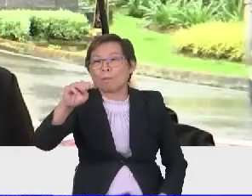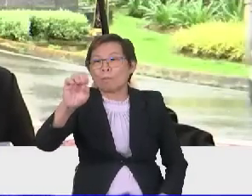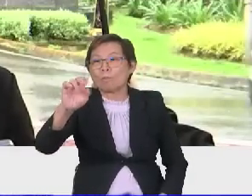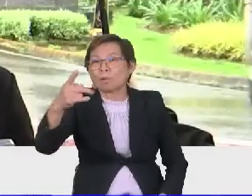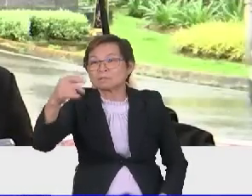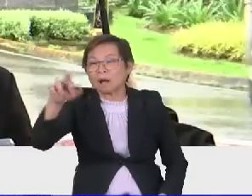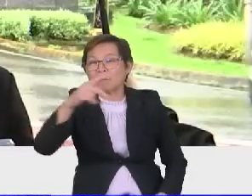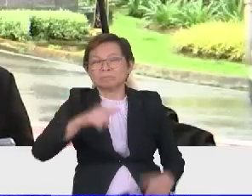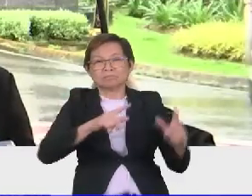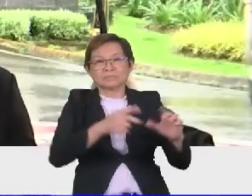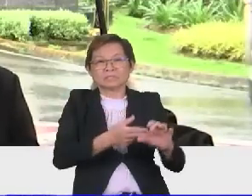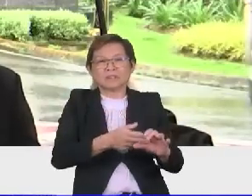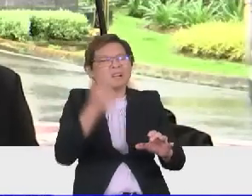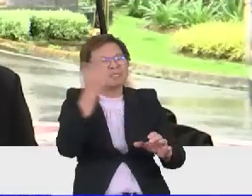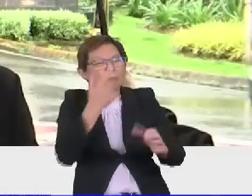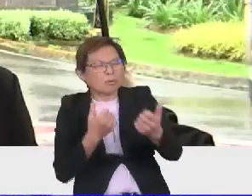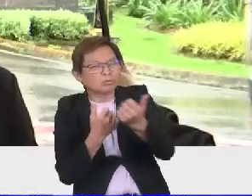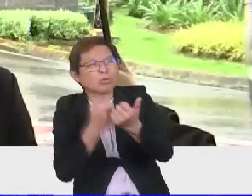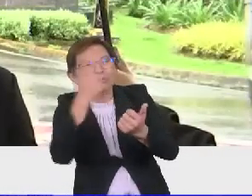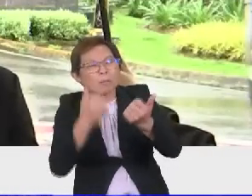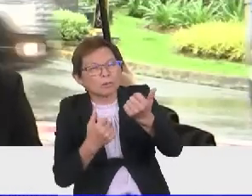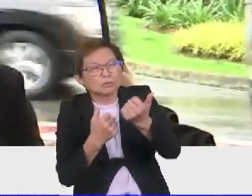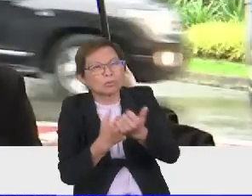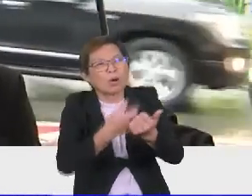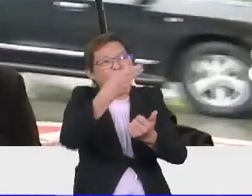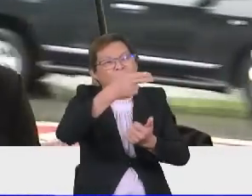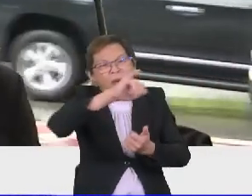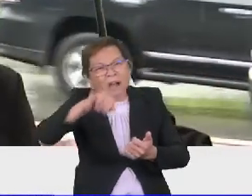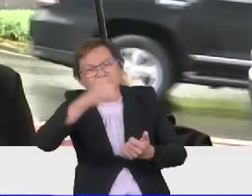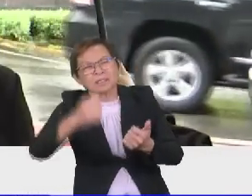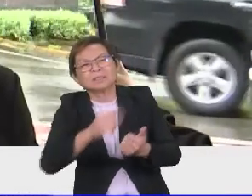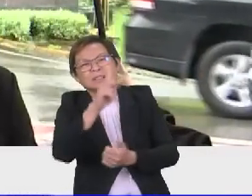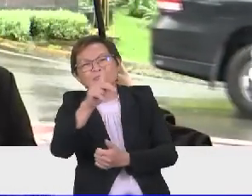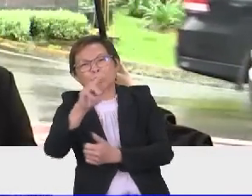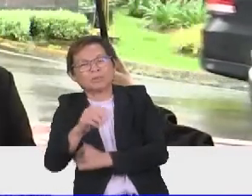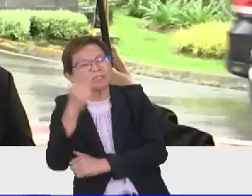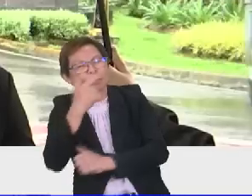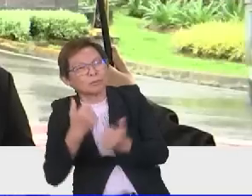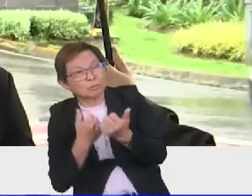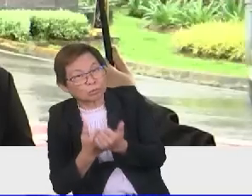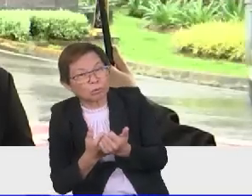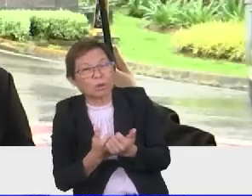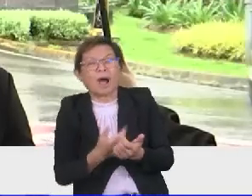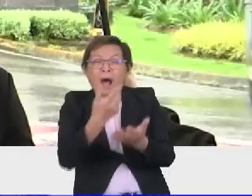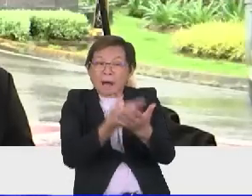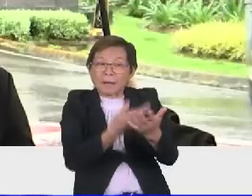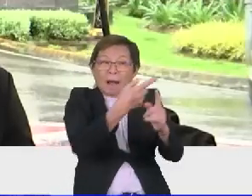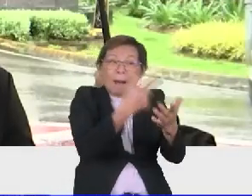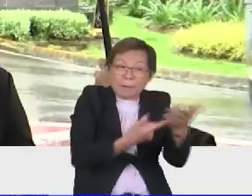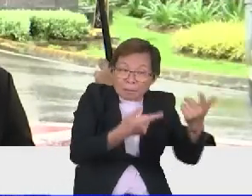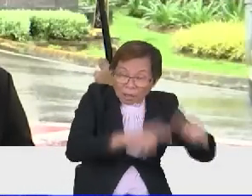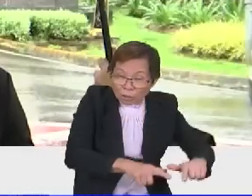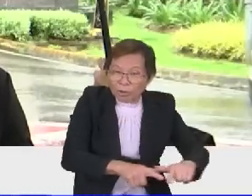untuk menarik balik cekungan terhadap Datuk Sri Panglima Haji cinur sebagai ketua menteri rentetan dari itu